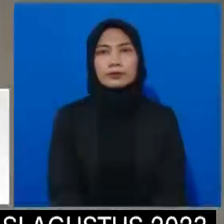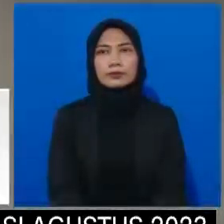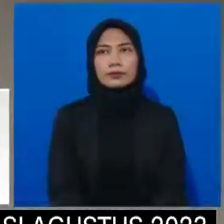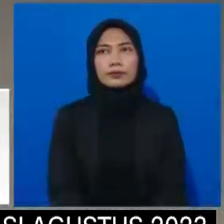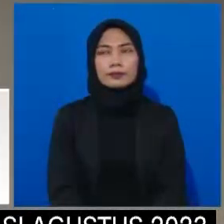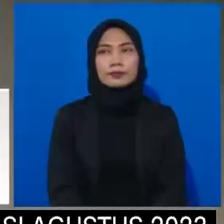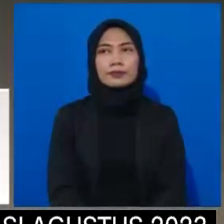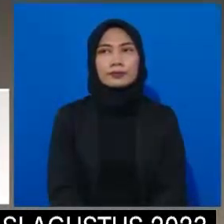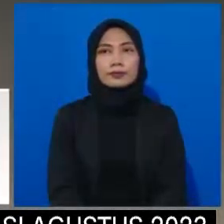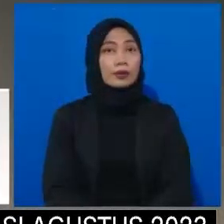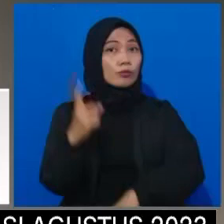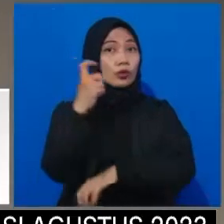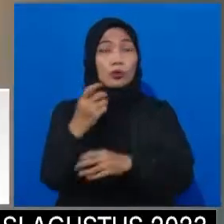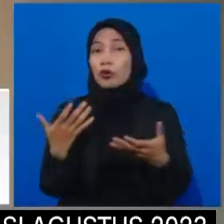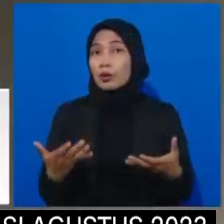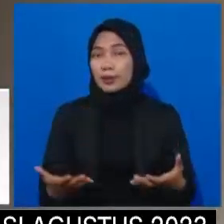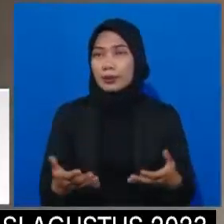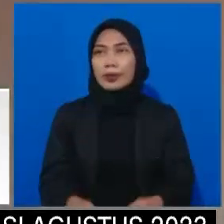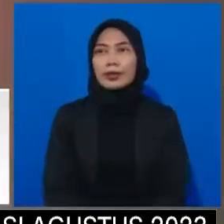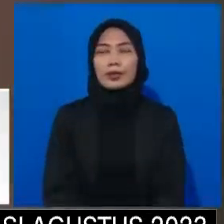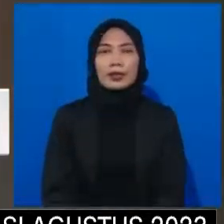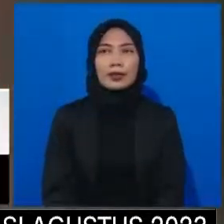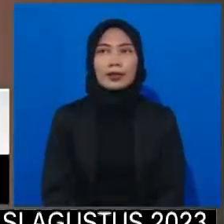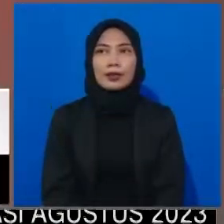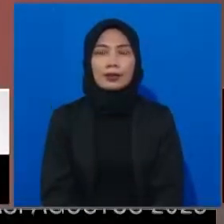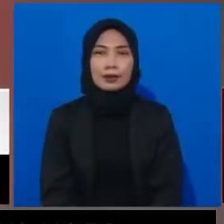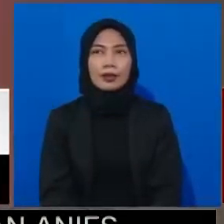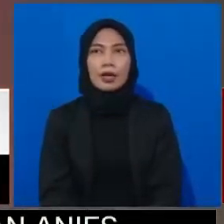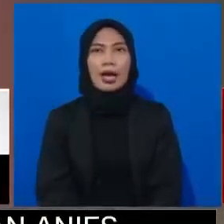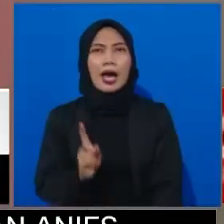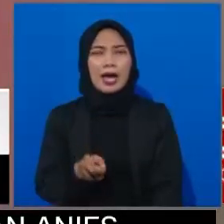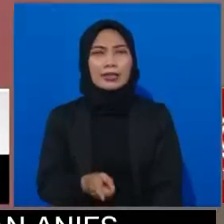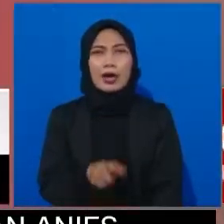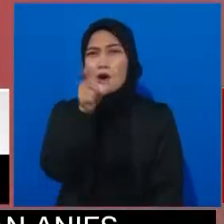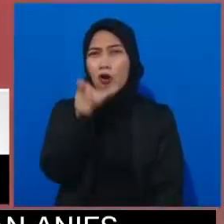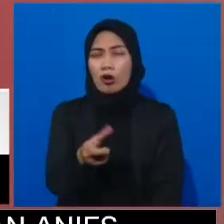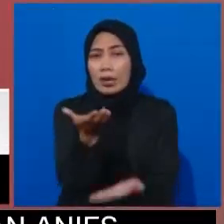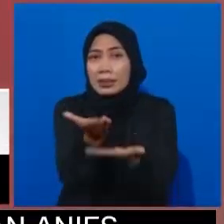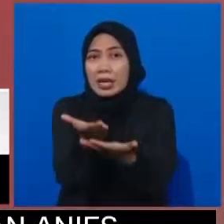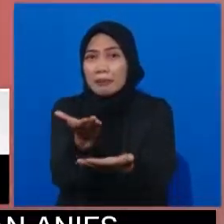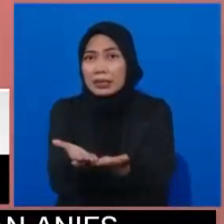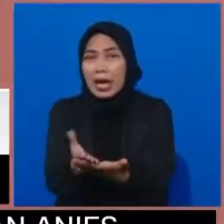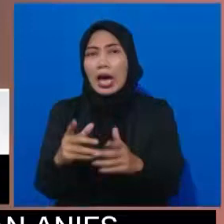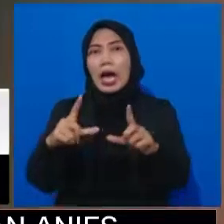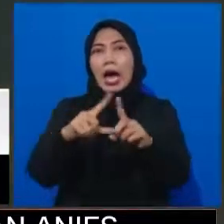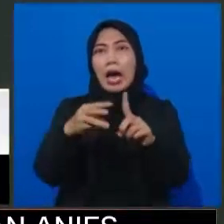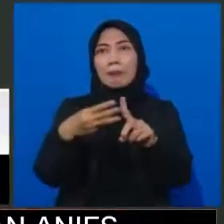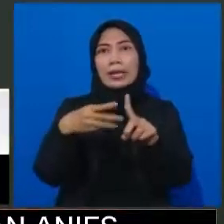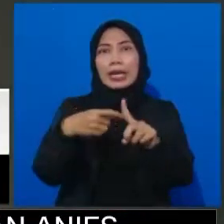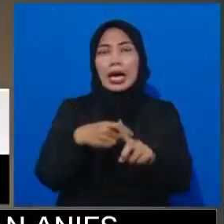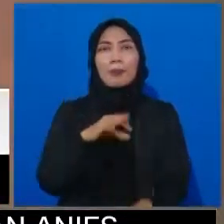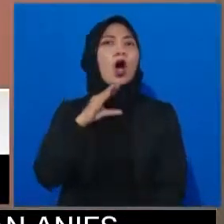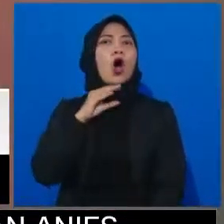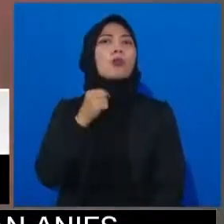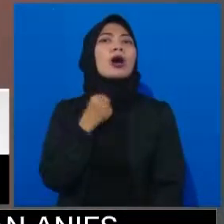Di Bogor, Jawa Barat, petugas tim reaksi cepat Dinas Sosial mengamankan seorang gelandangan berkebutuhan khusus di pelataran alun-alun Kota Bogor pada